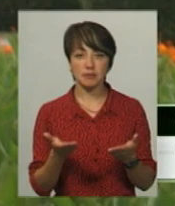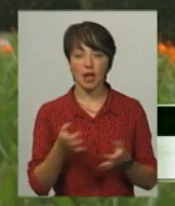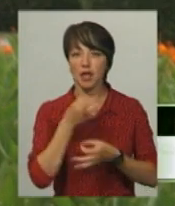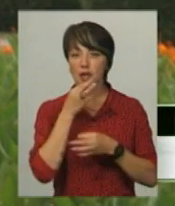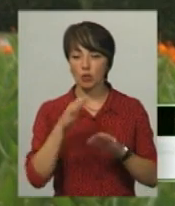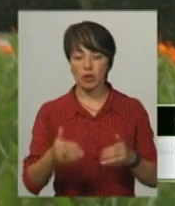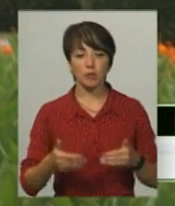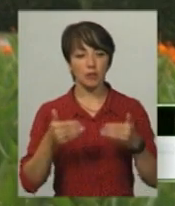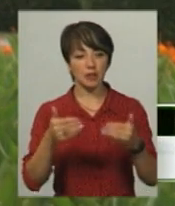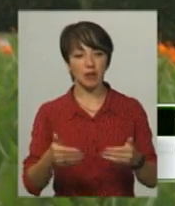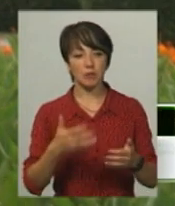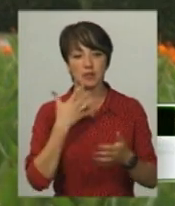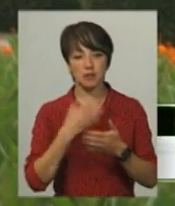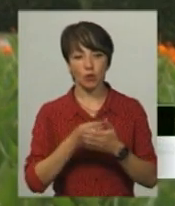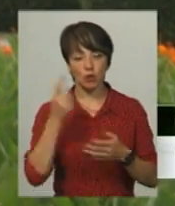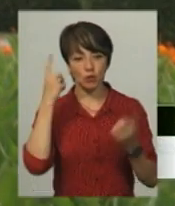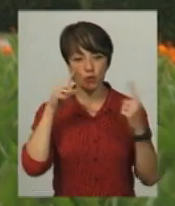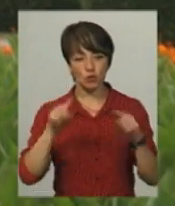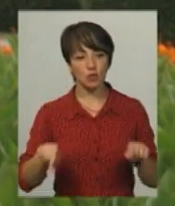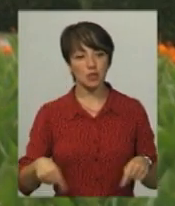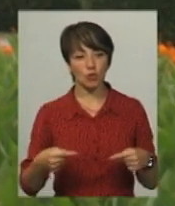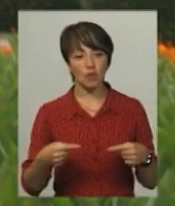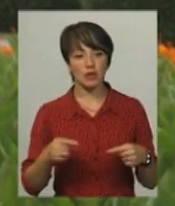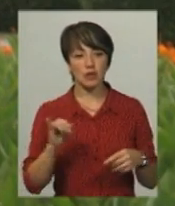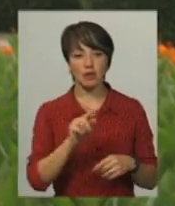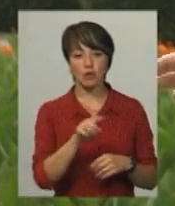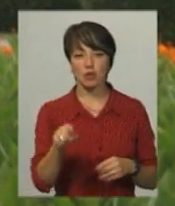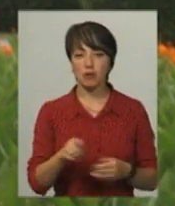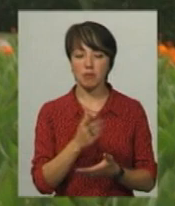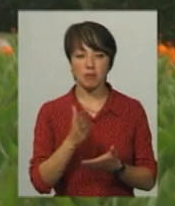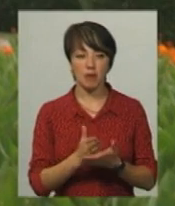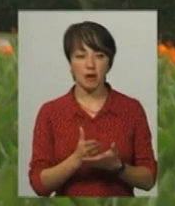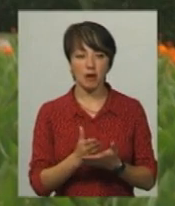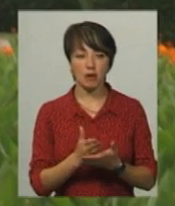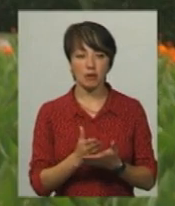будь-якому етапі свого творчого становлення, і вони мають просто